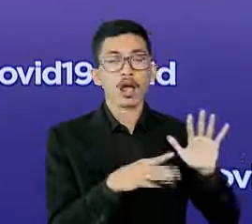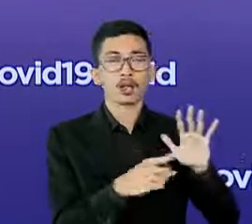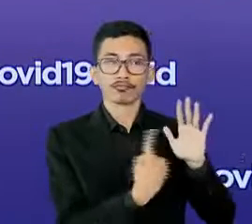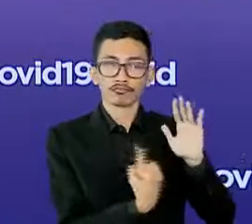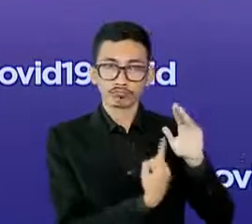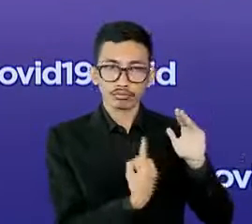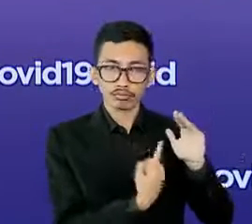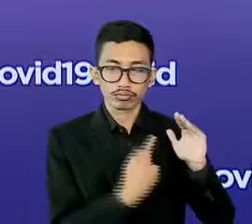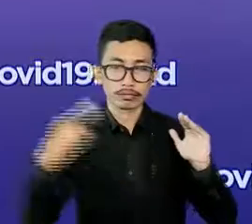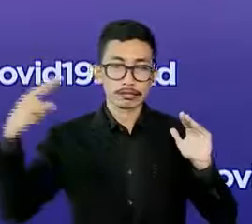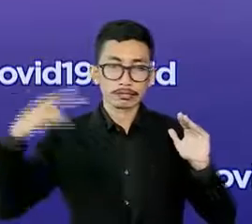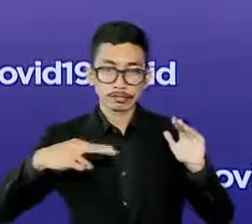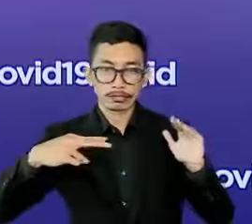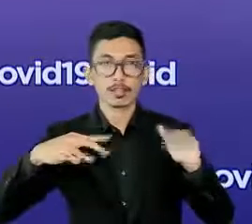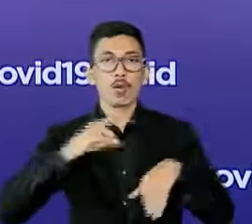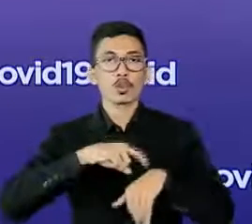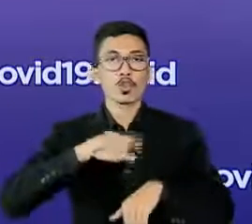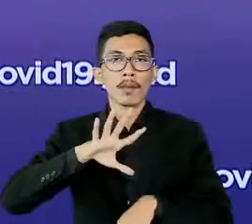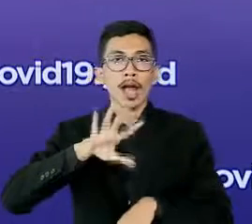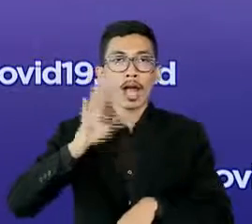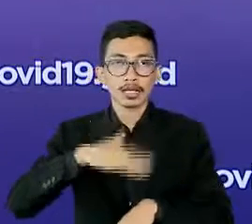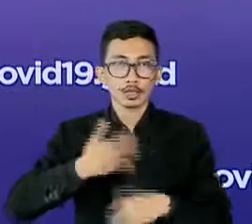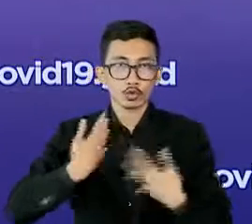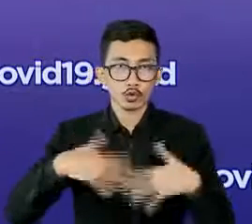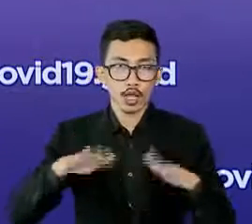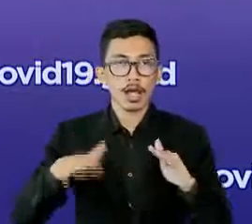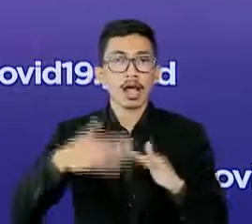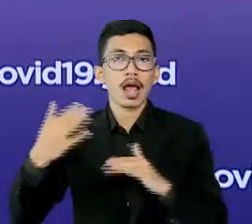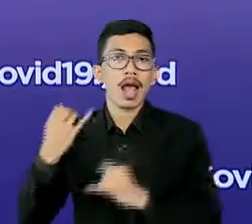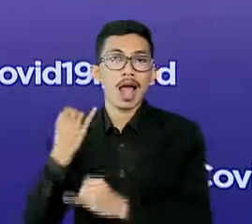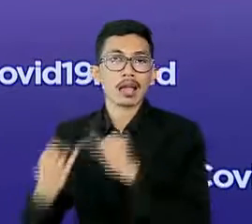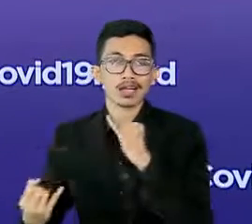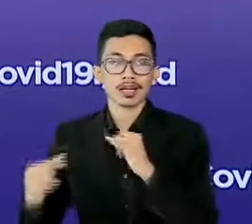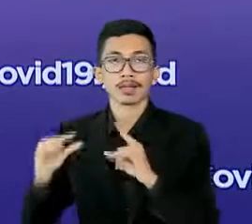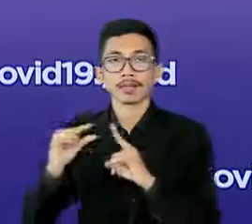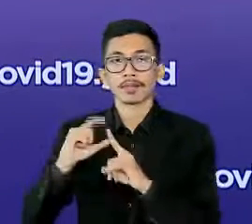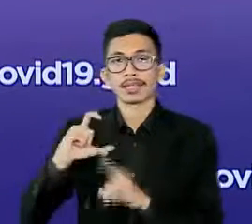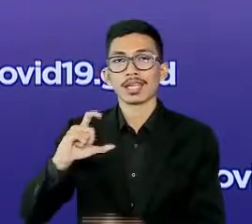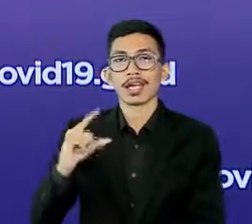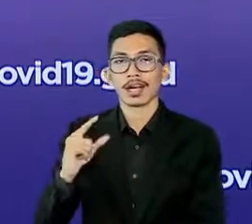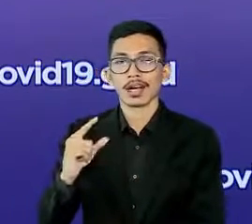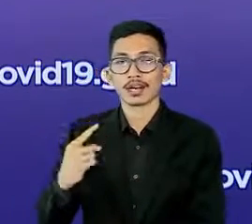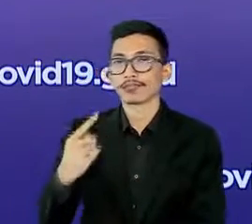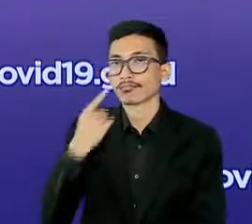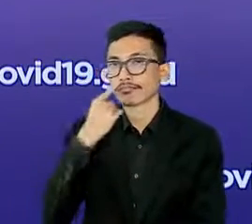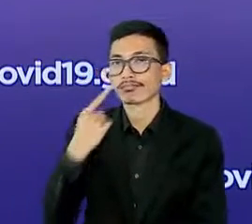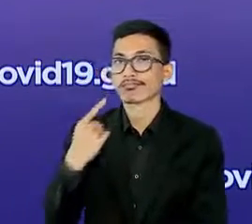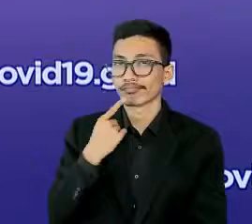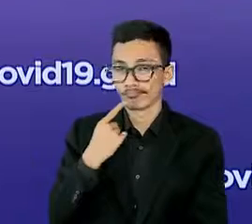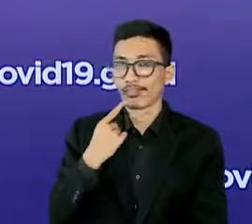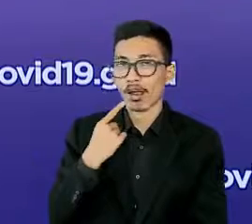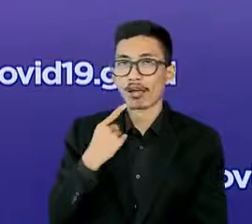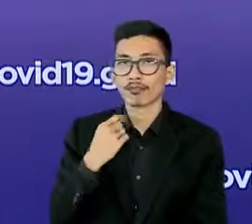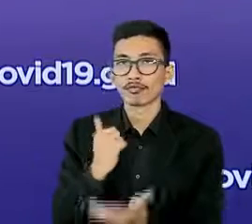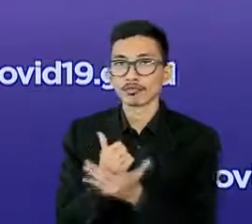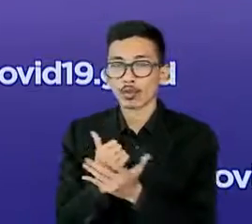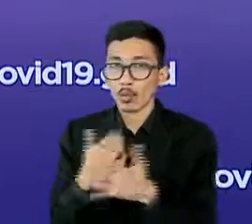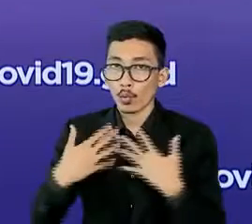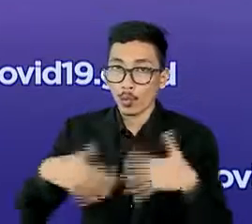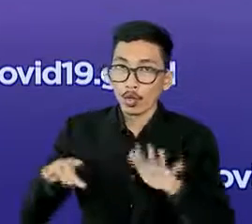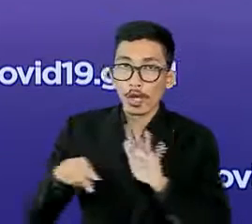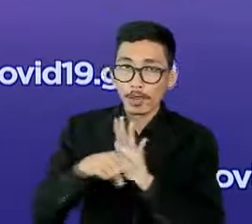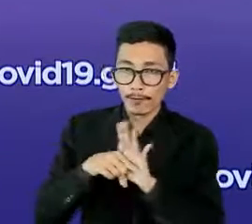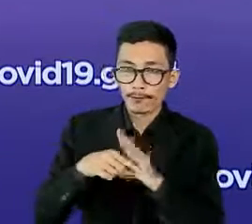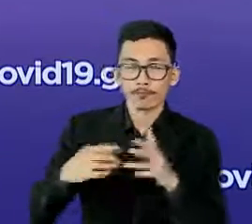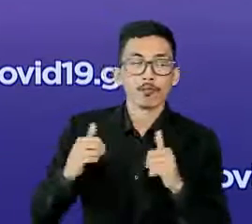dilaksanakan secara bjr dengan demikian langkah inilah yang nanti akan bisa menjadikan kita semua mengenakan covert